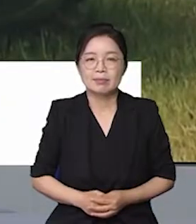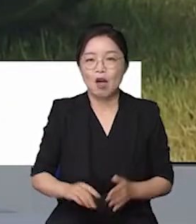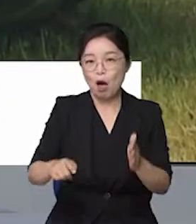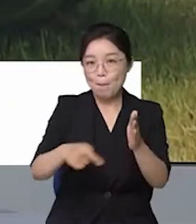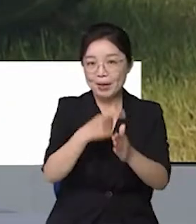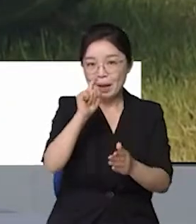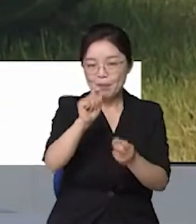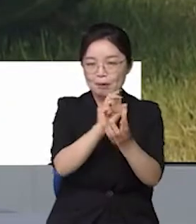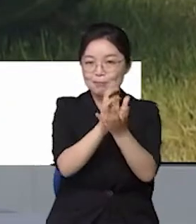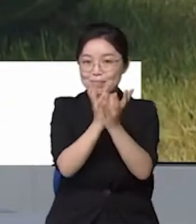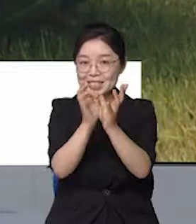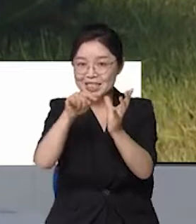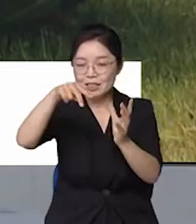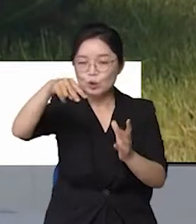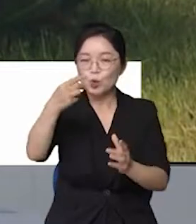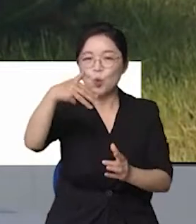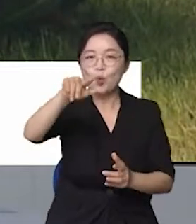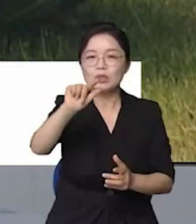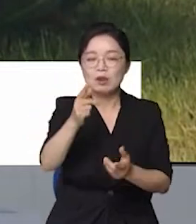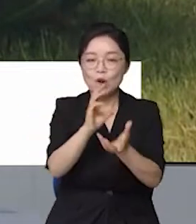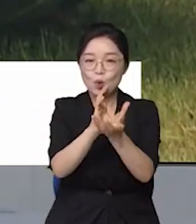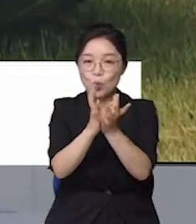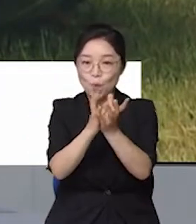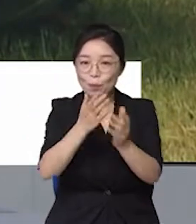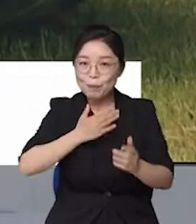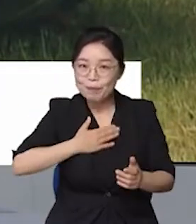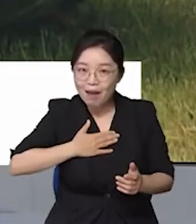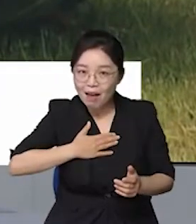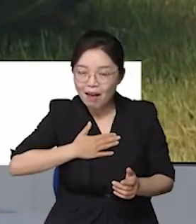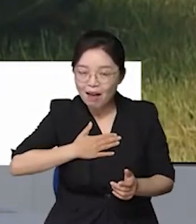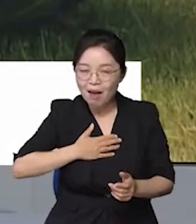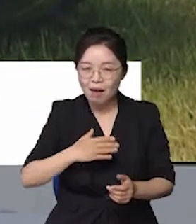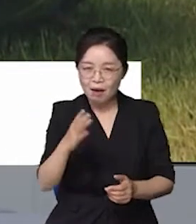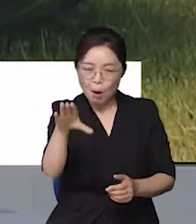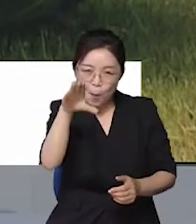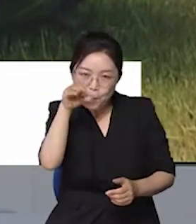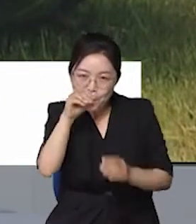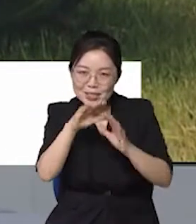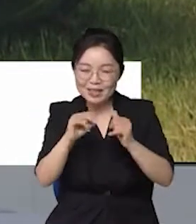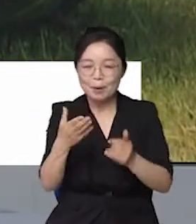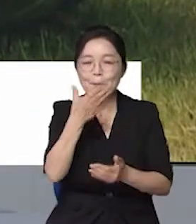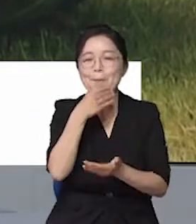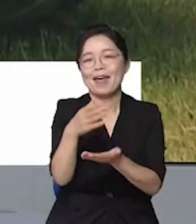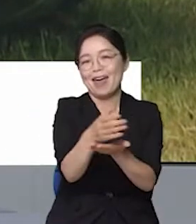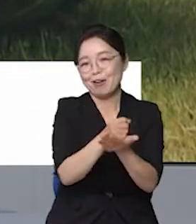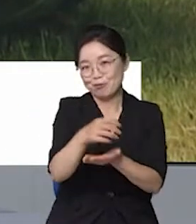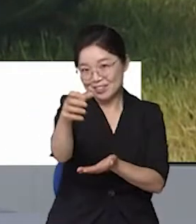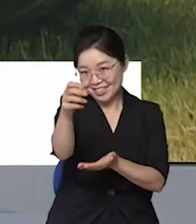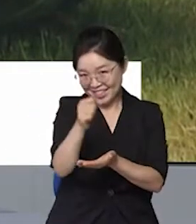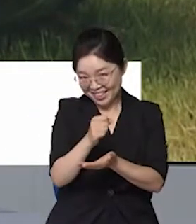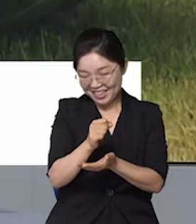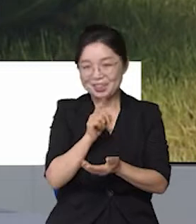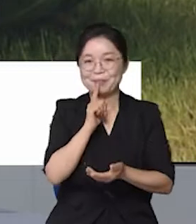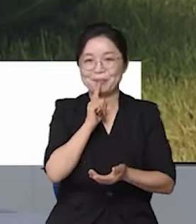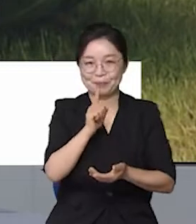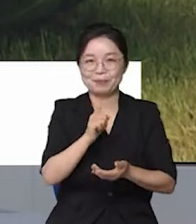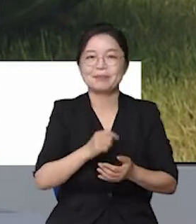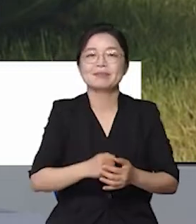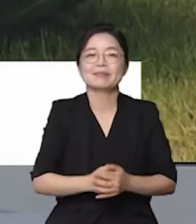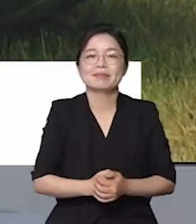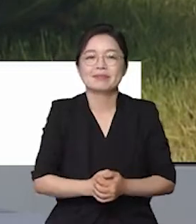100년에 한 번 핀다는 소철꽃을 아십니까? 꽃을 본 사람에게는 행운을 가져다주는 행운의 꽃으로도